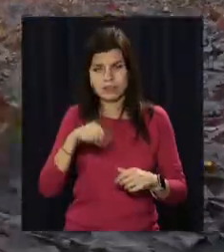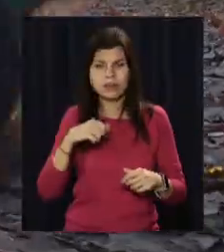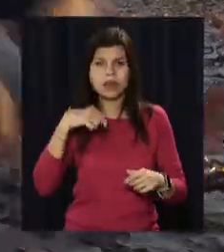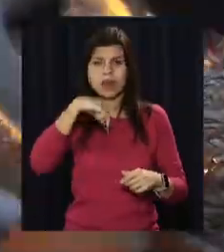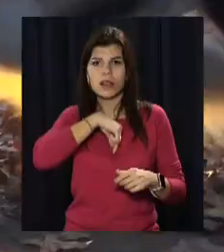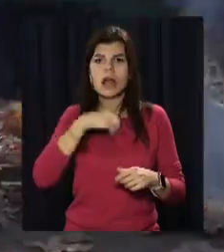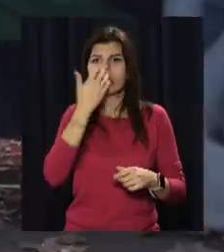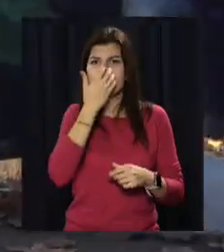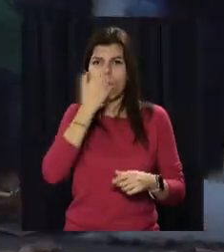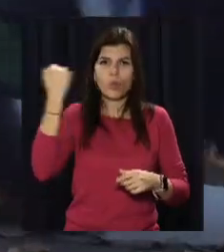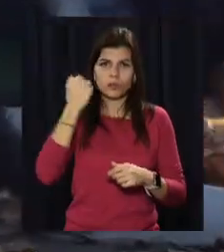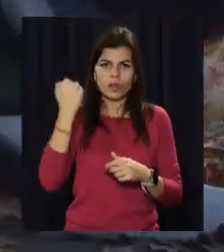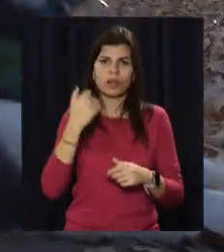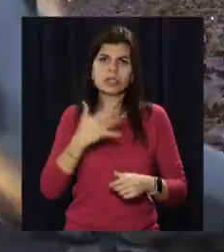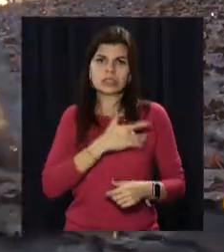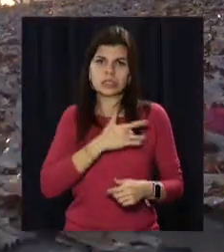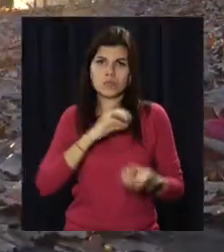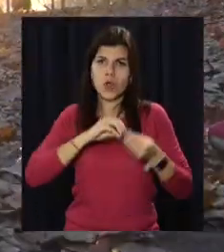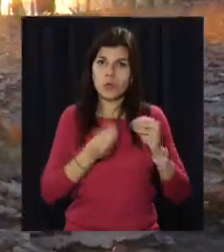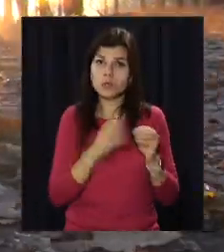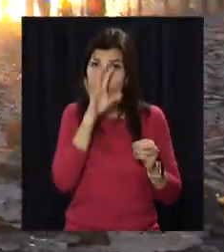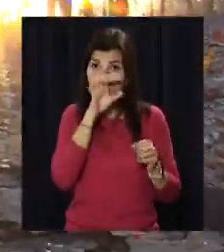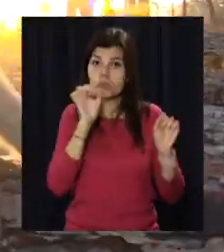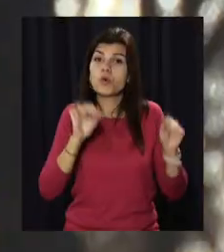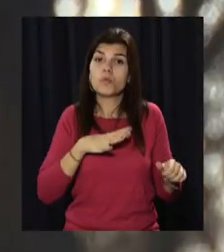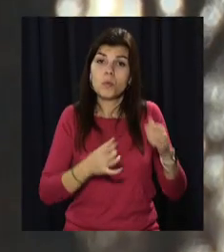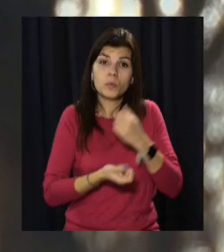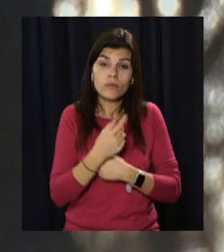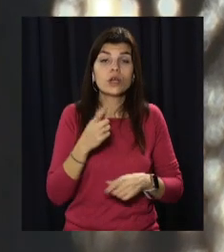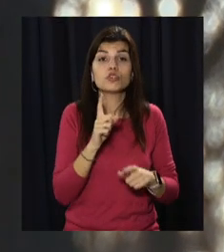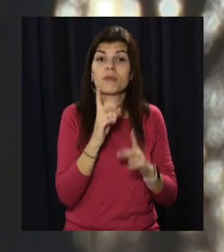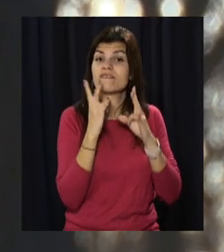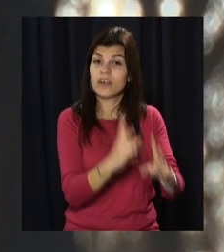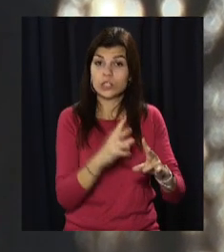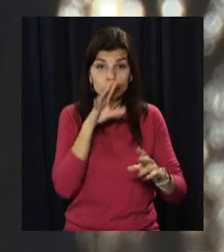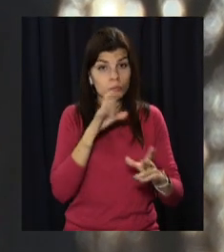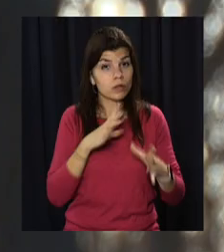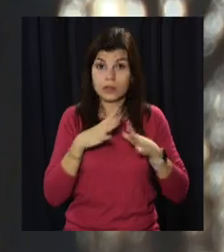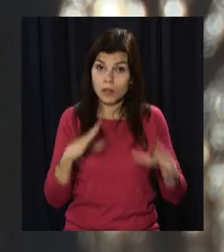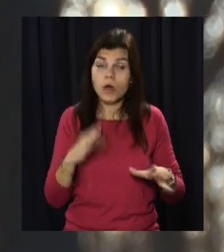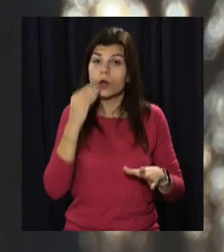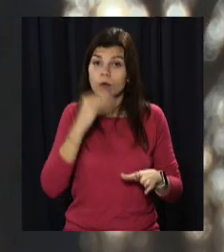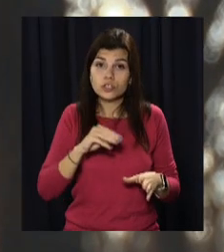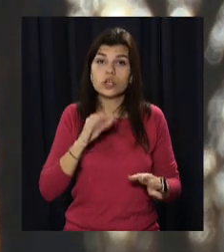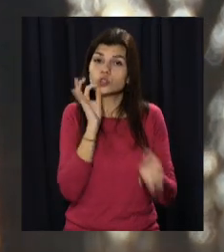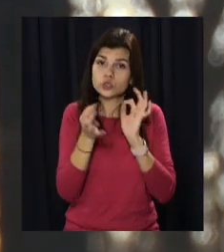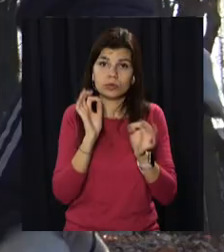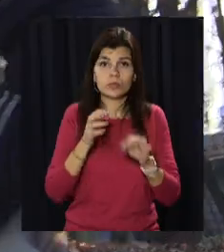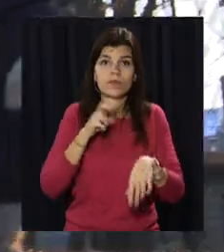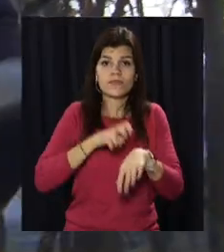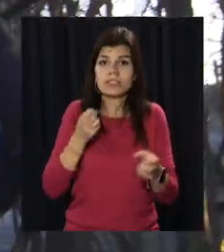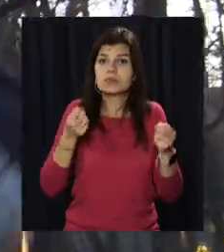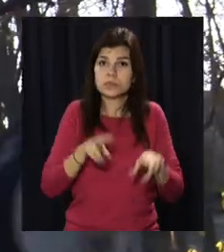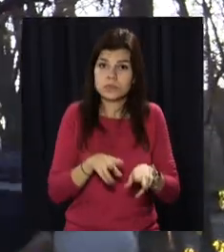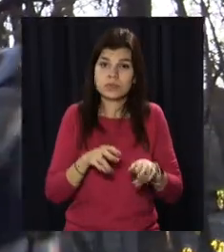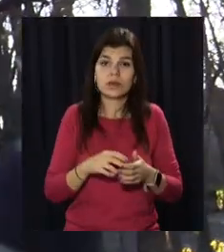результат – тепловий удар і проблеми із серцево-судинною системою. Тож, аби не нашкодити чотирилапому улюбленцю, краще